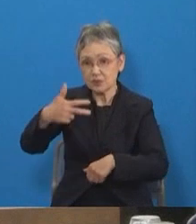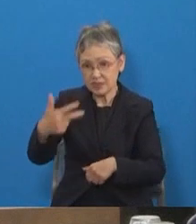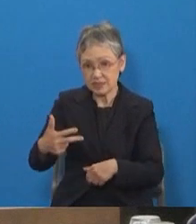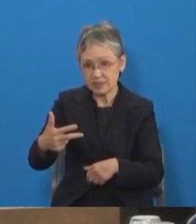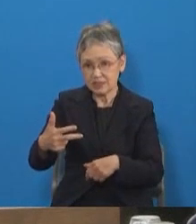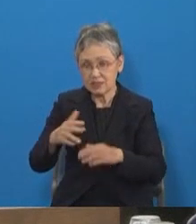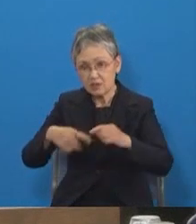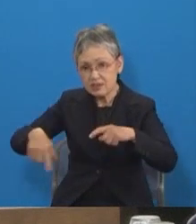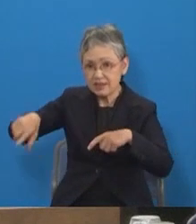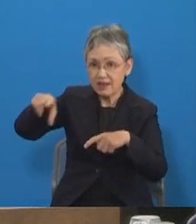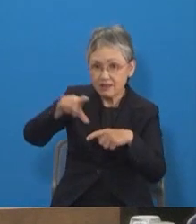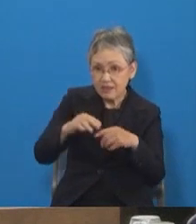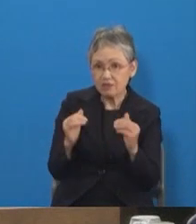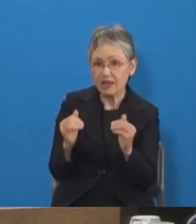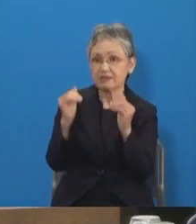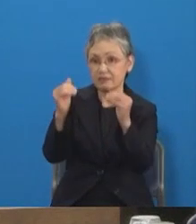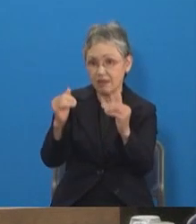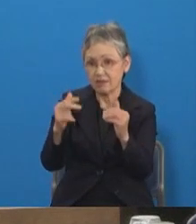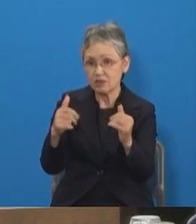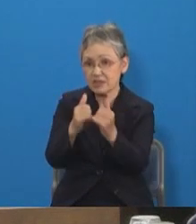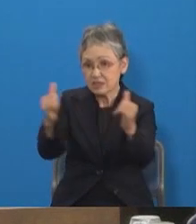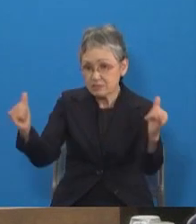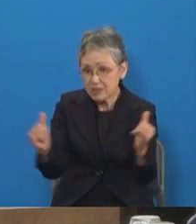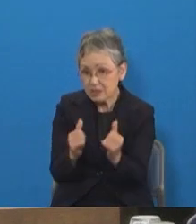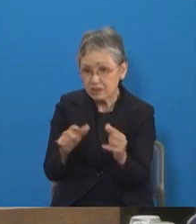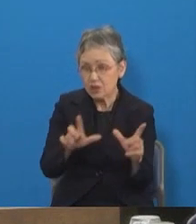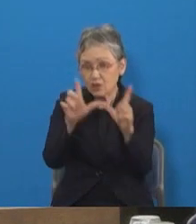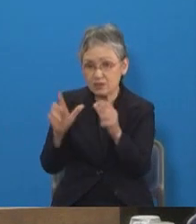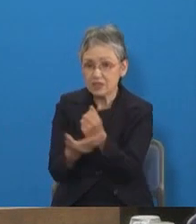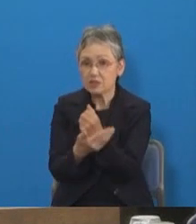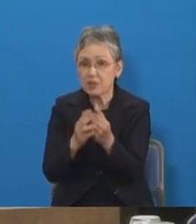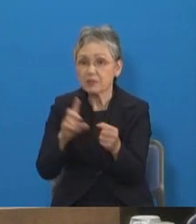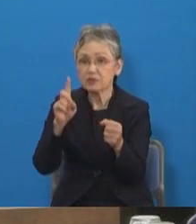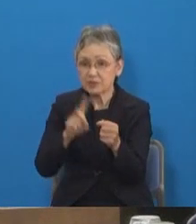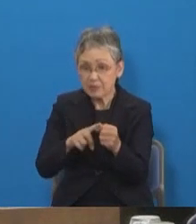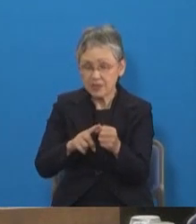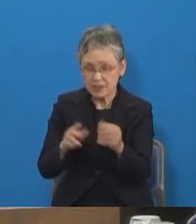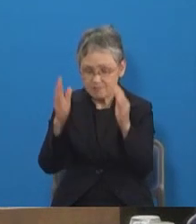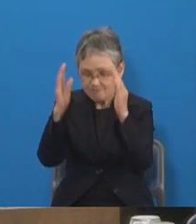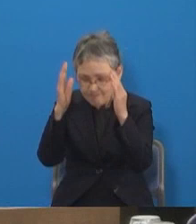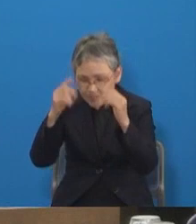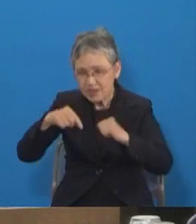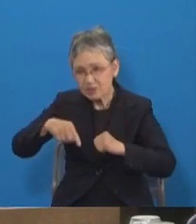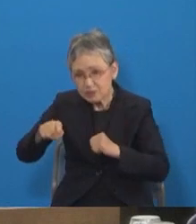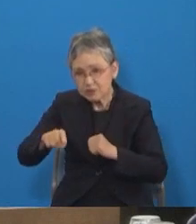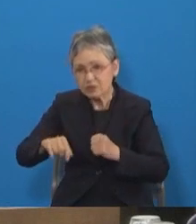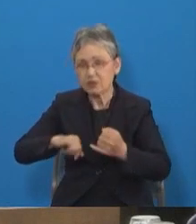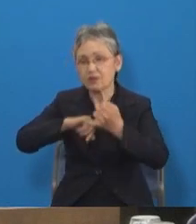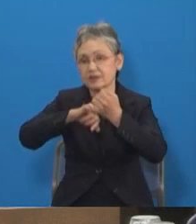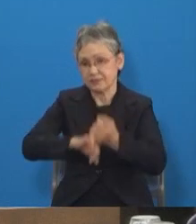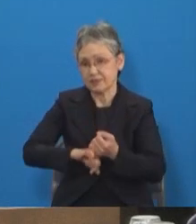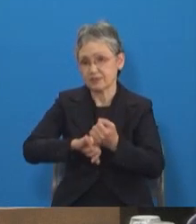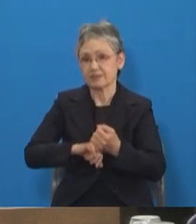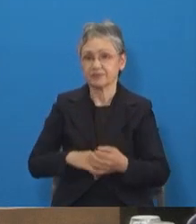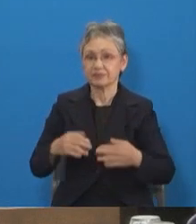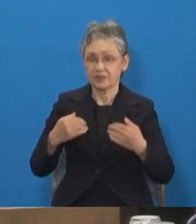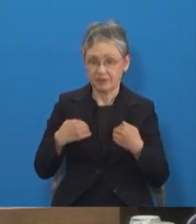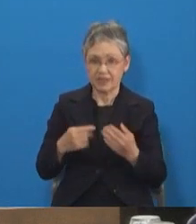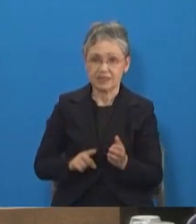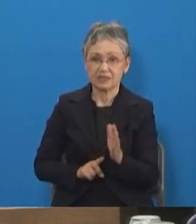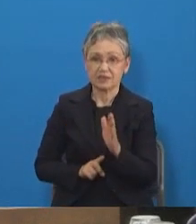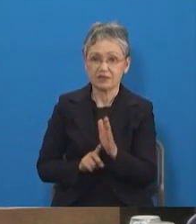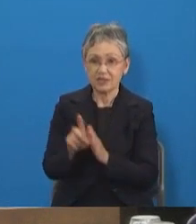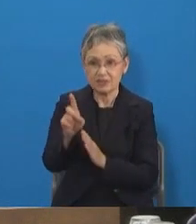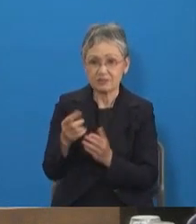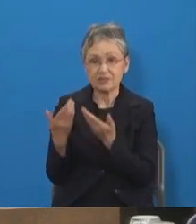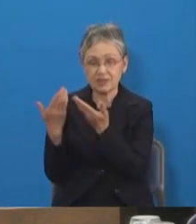と市民の暮らしを守るため、全力で働き抜くことをお誓いし、私の代表質問を終わらせていただきます。ご清